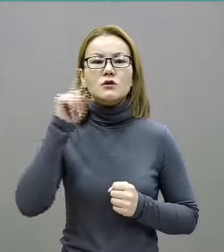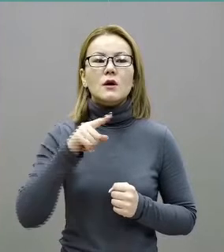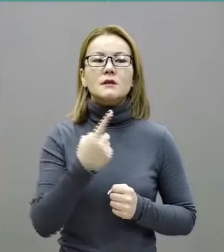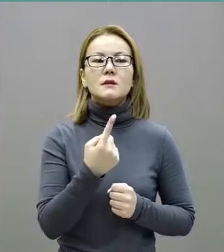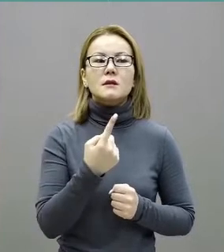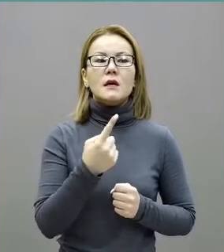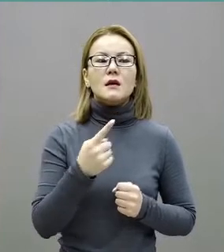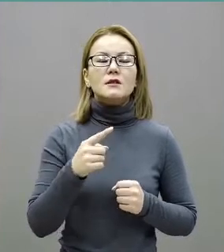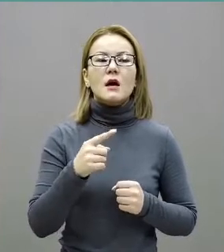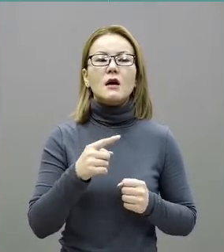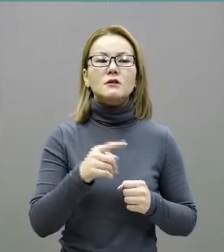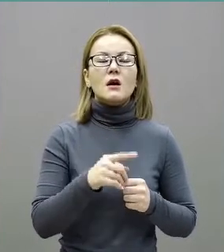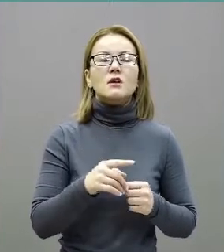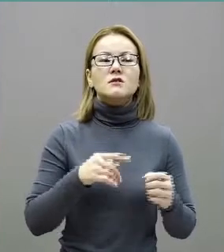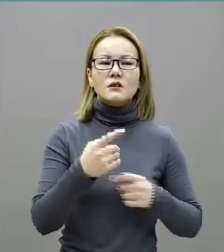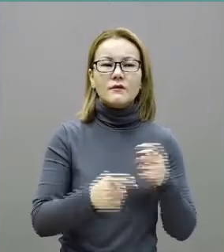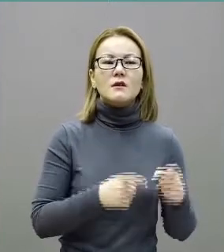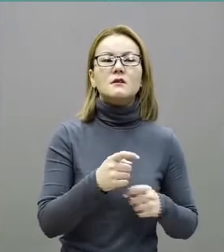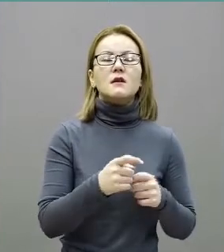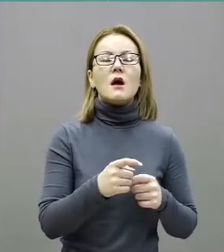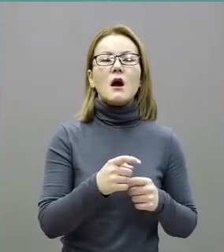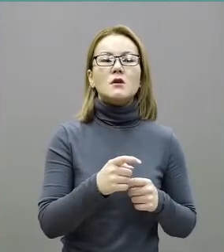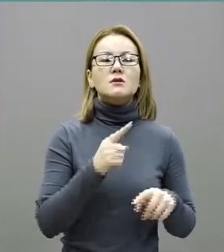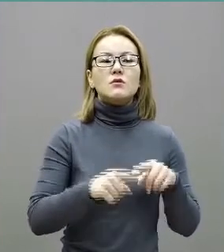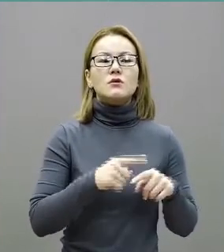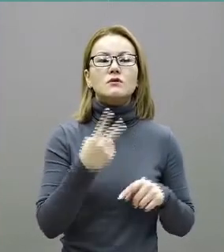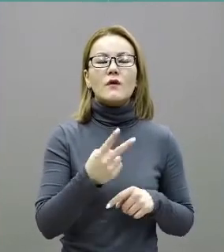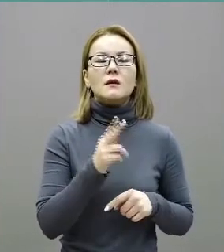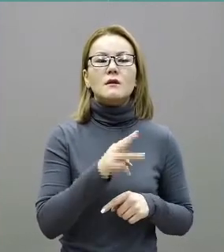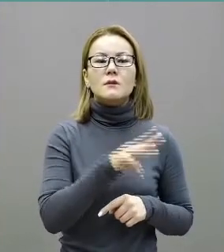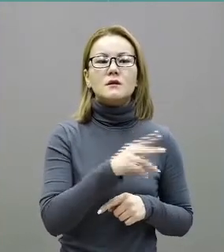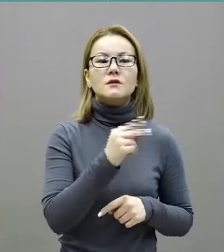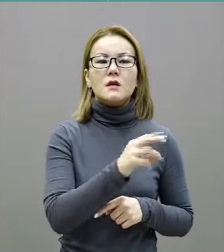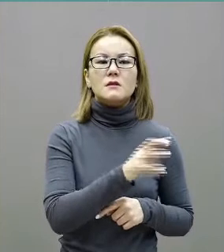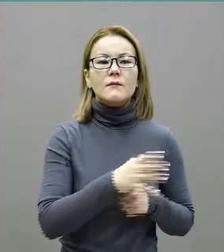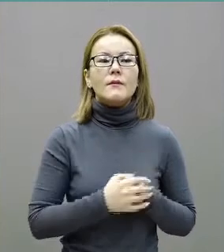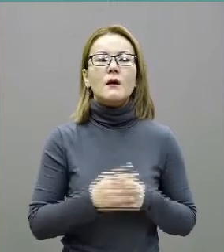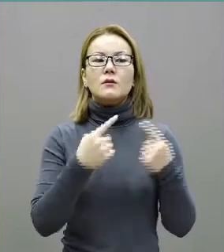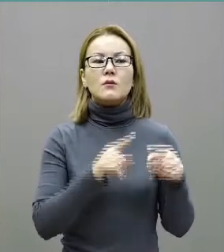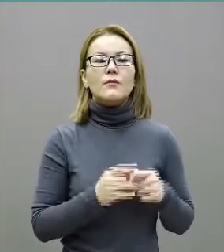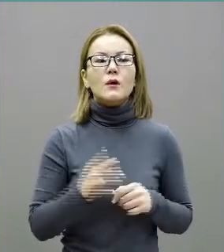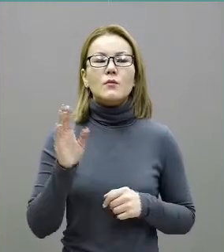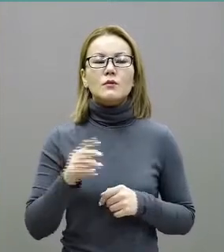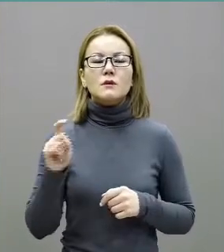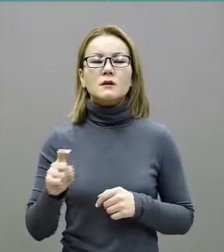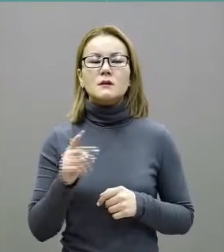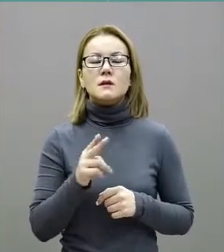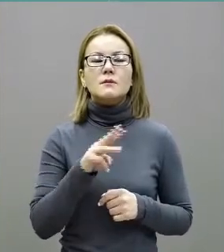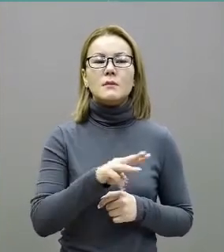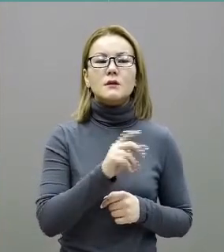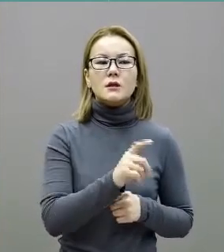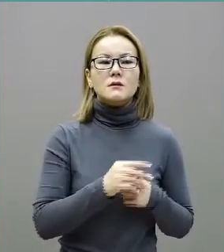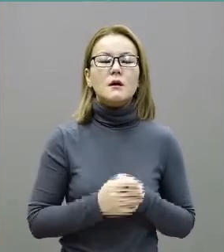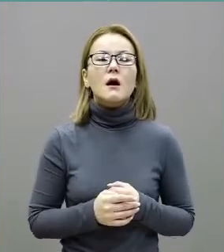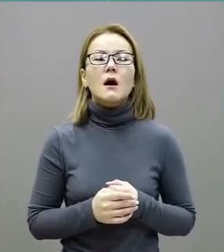чем другой решение пусть x километров в час скорость 1 лыжника сразу задаем условии что